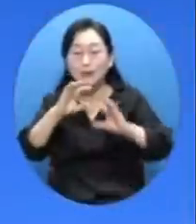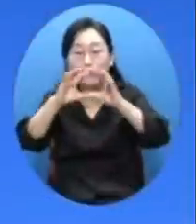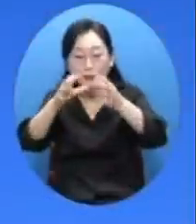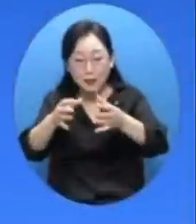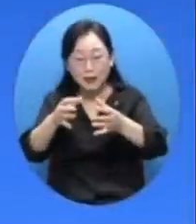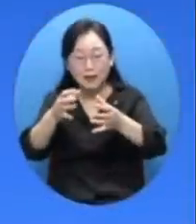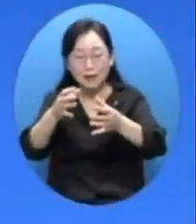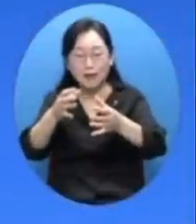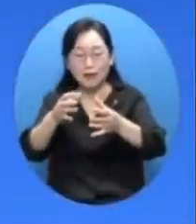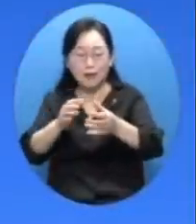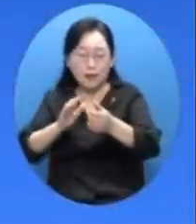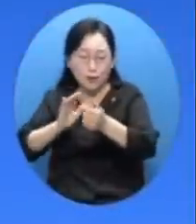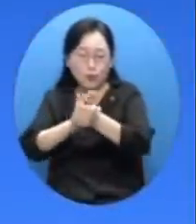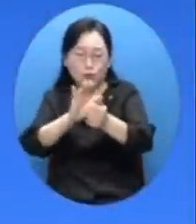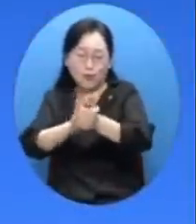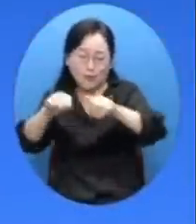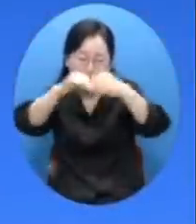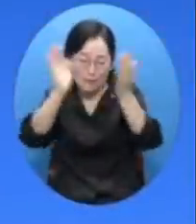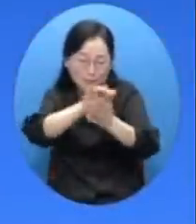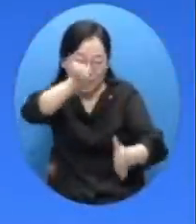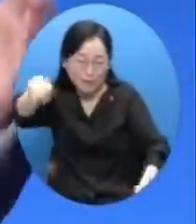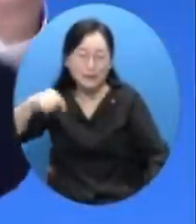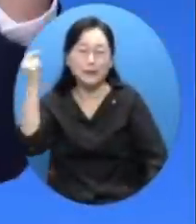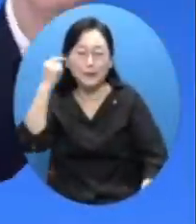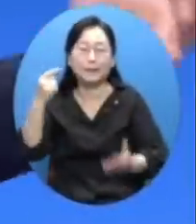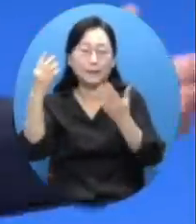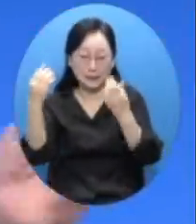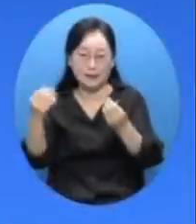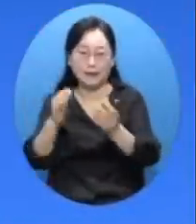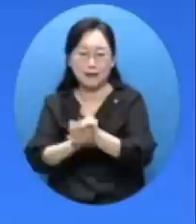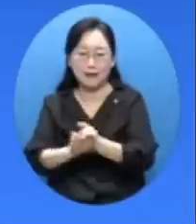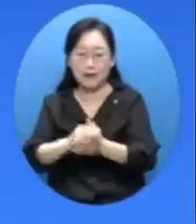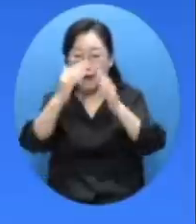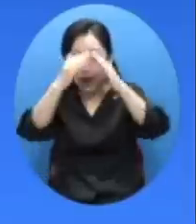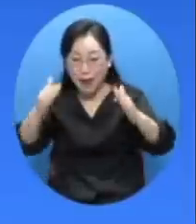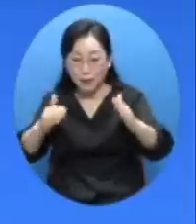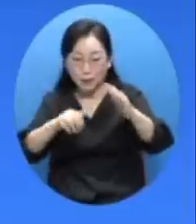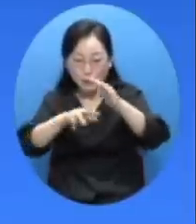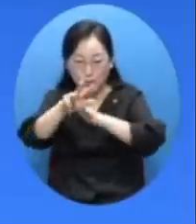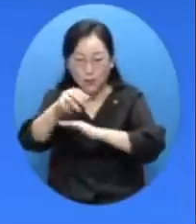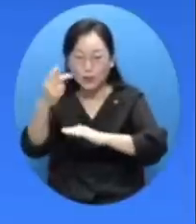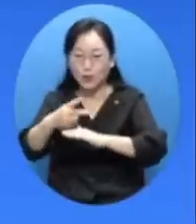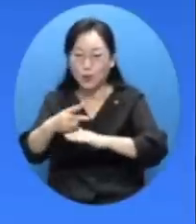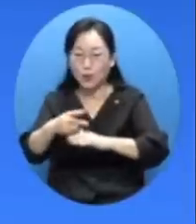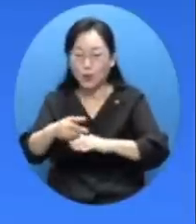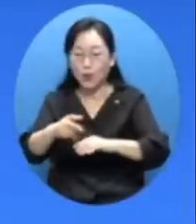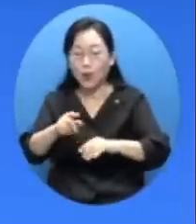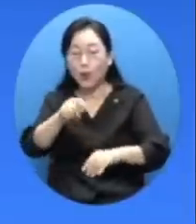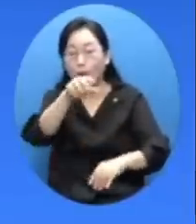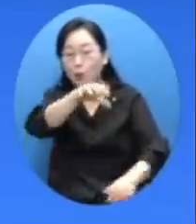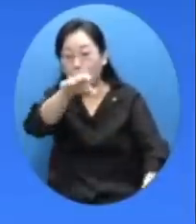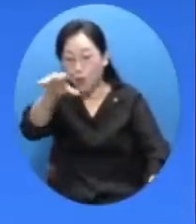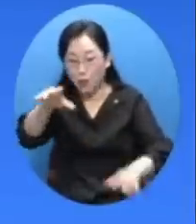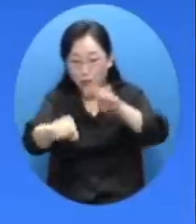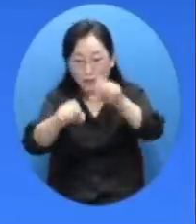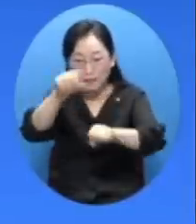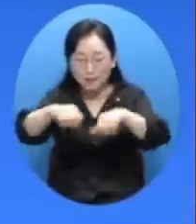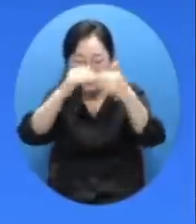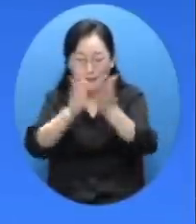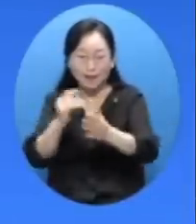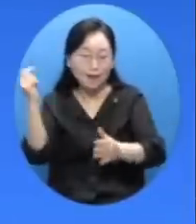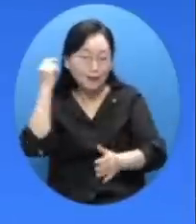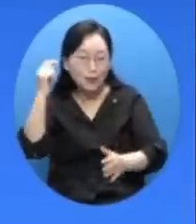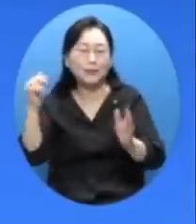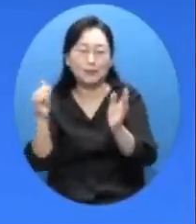위하여 이루신 그 모든 일을 우리가 다 듣고 왔습니다. 애굽에서 행한 일 또 동편에서 행한 일들 우리가 다 들었는데